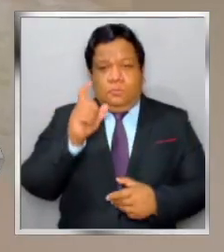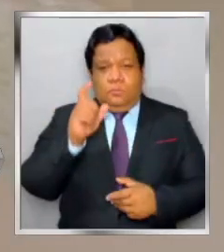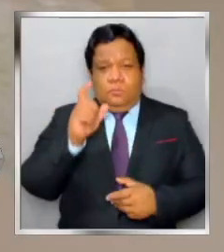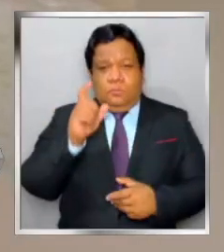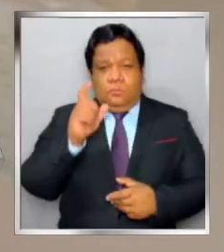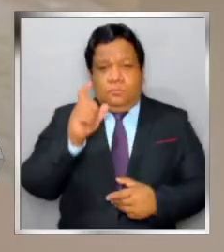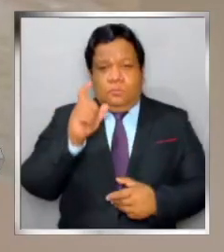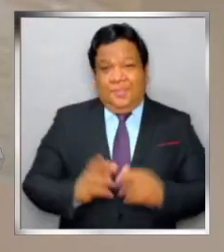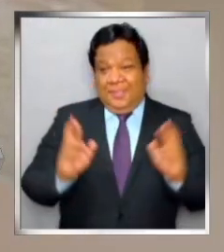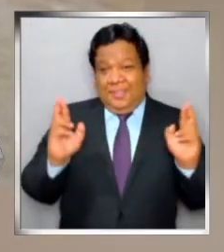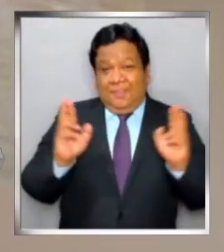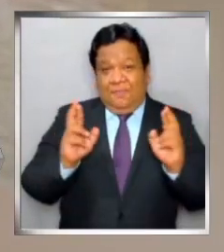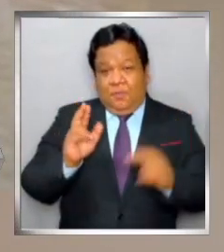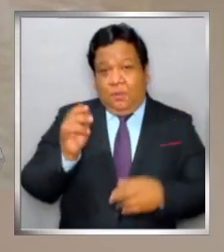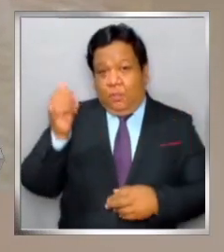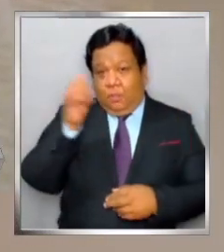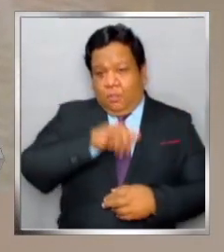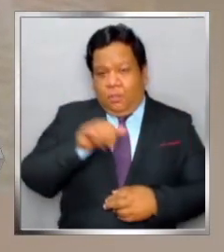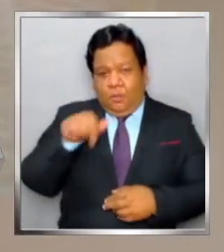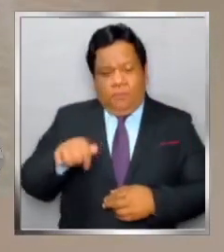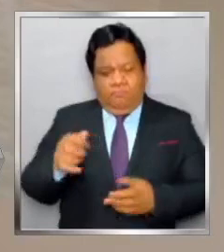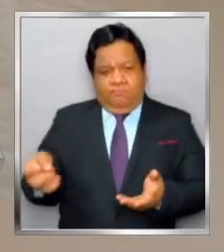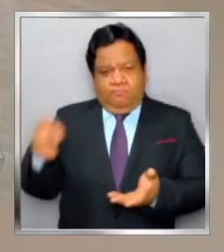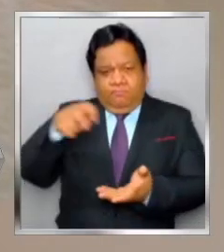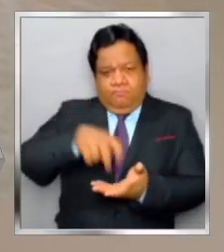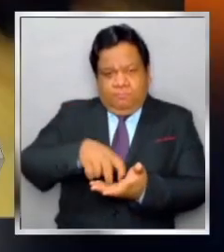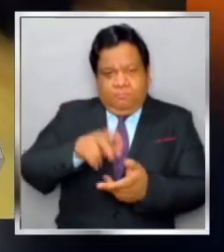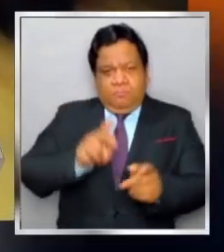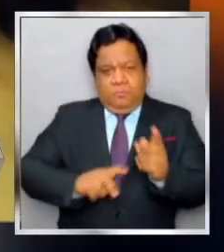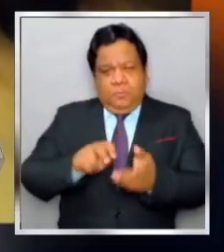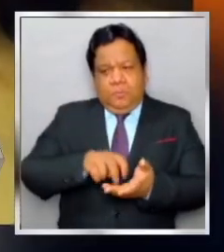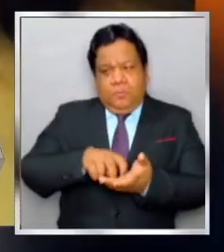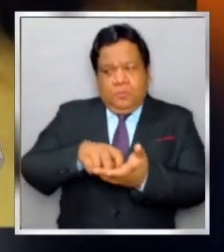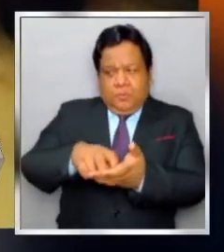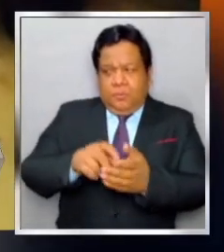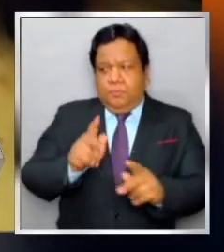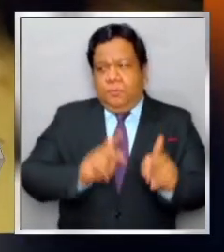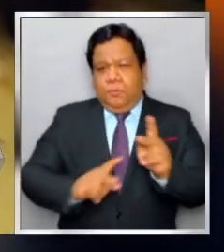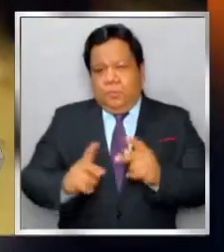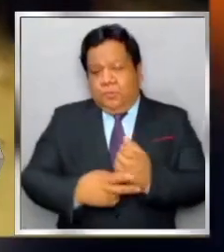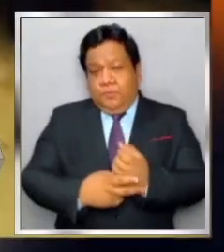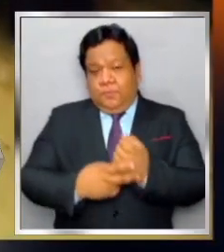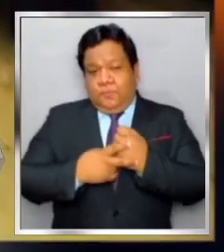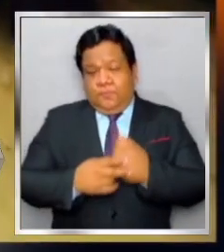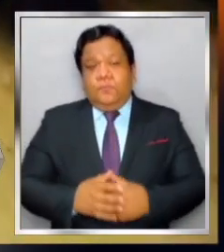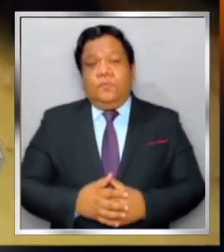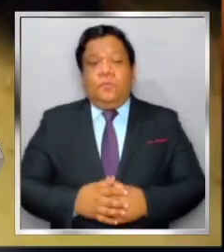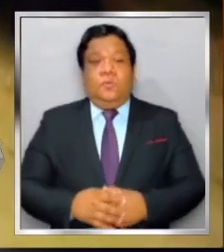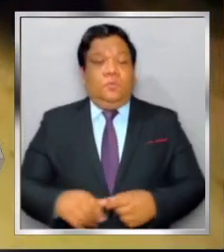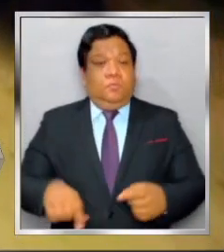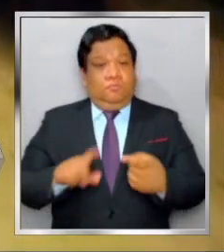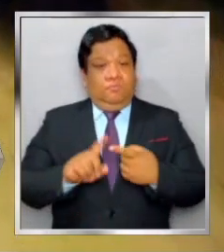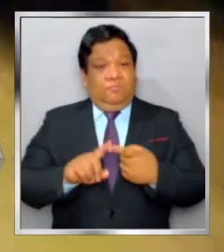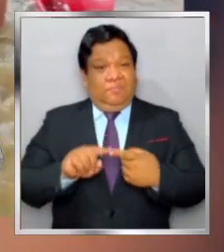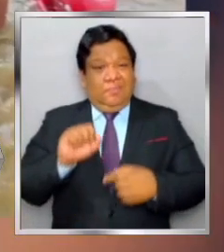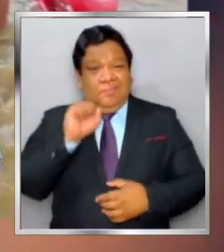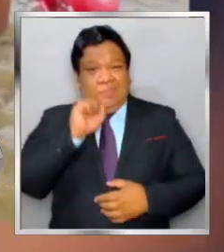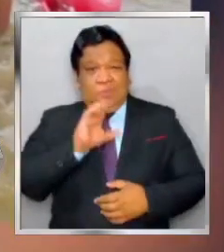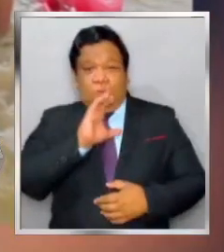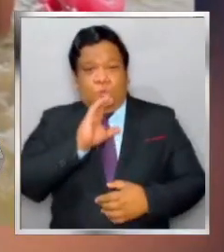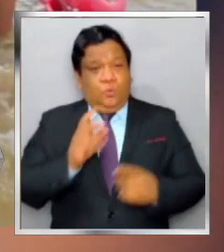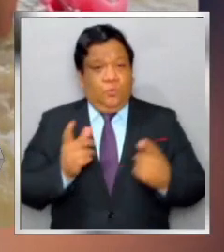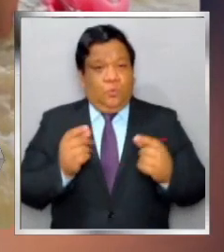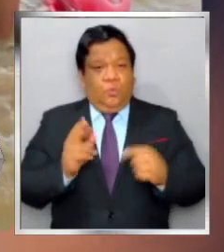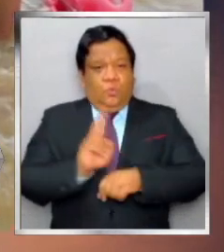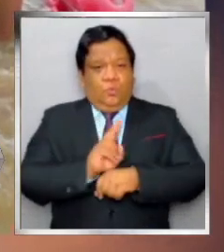mailikas sa mga natrap na kabataan. Ang isang senior citizen inilikas gamit ang plastic na upuan matapos sumabot sa